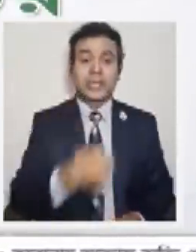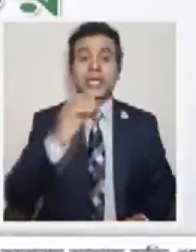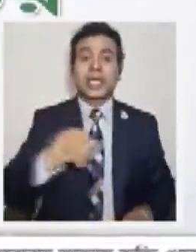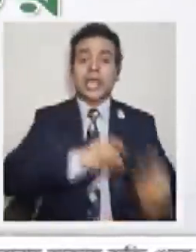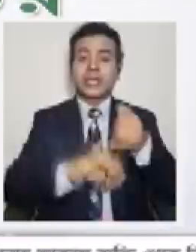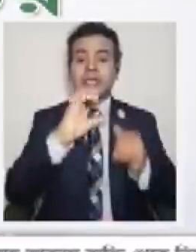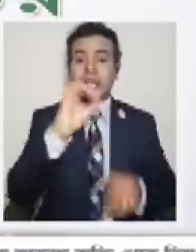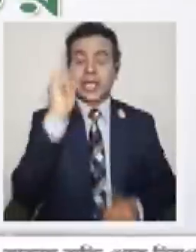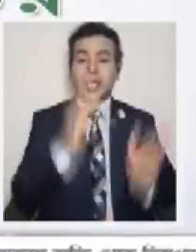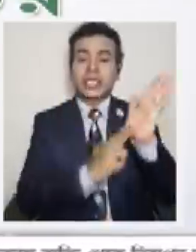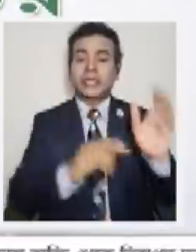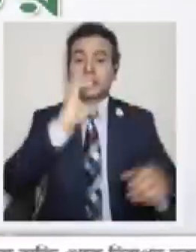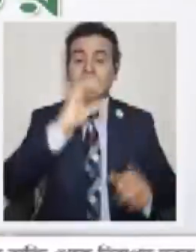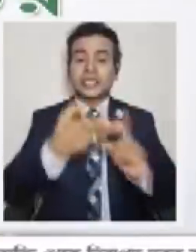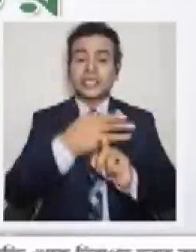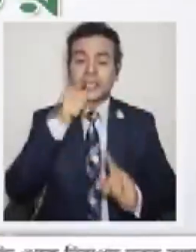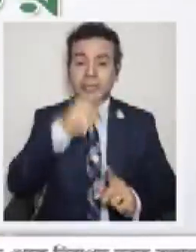বেশি। এবং এখানে